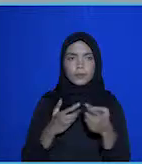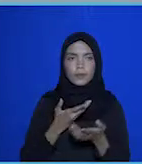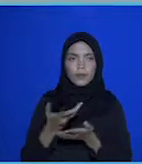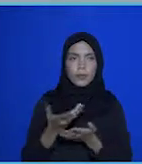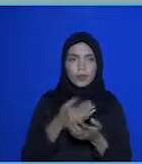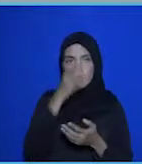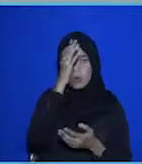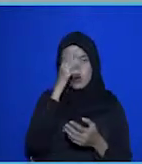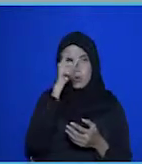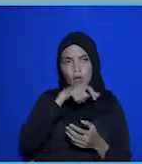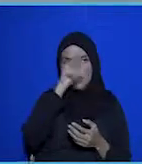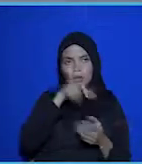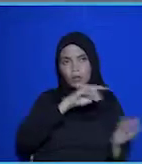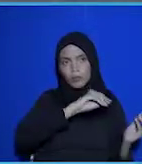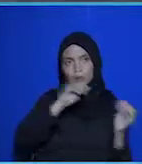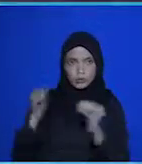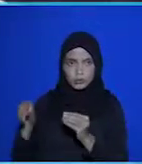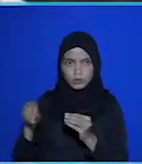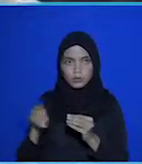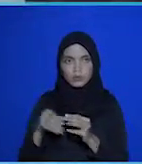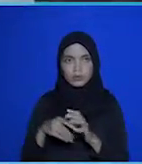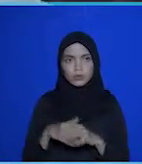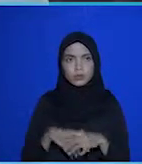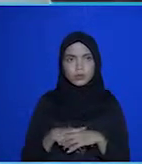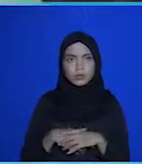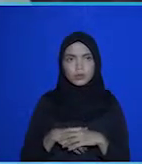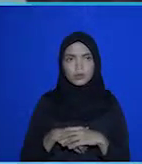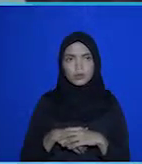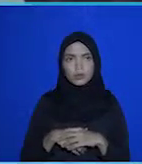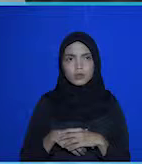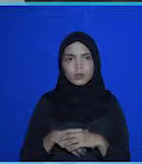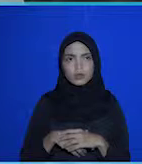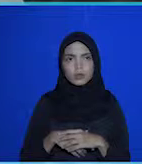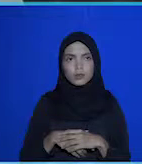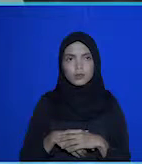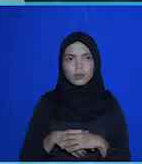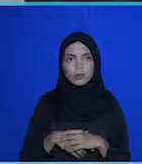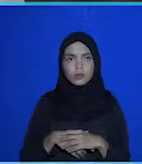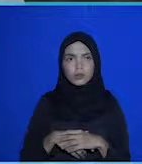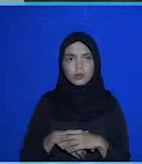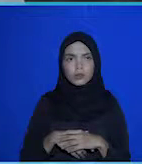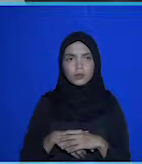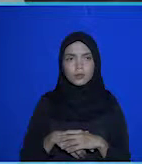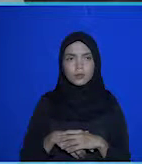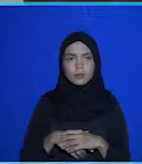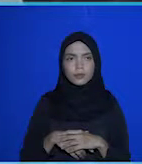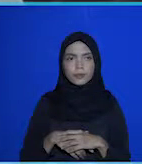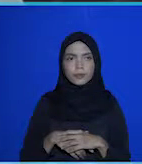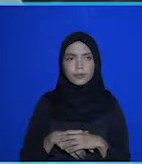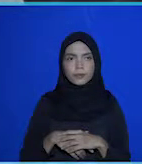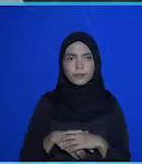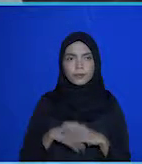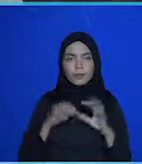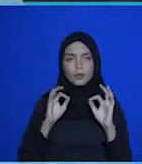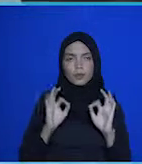perlindungan serta psikososial. Kemudian perlu kami informasikan rekan-rekan sekalian, pada saat tanggap